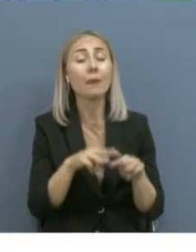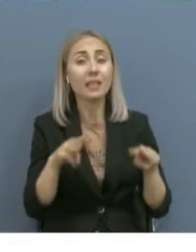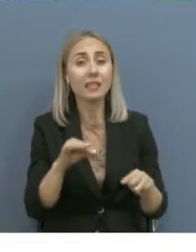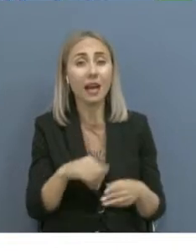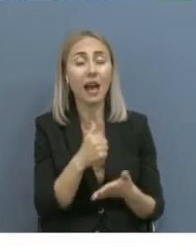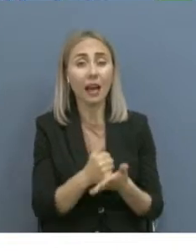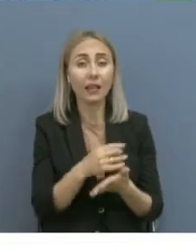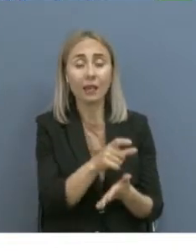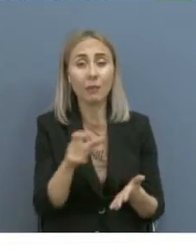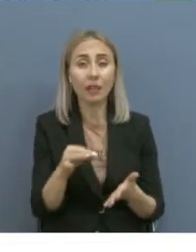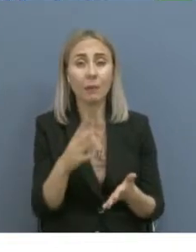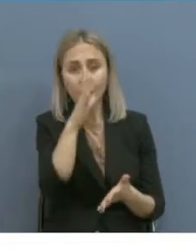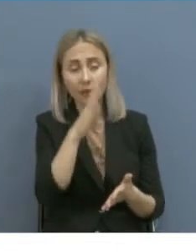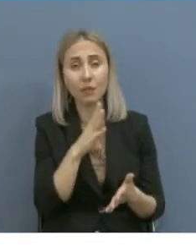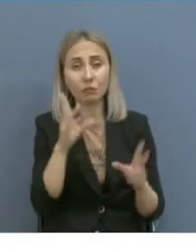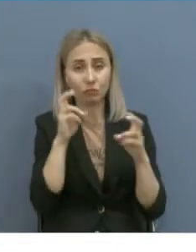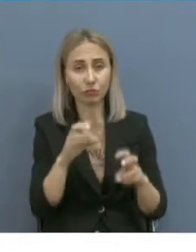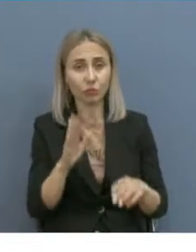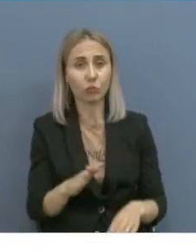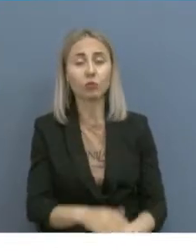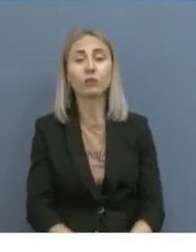отырысында қаралатынын ескертті.